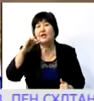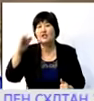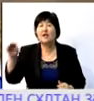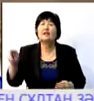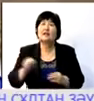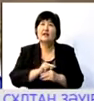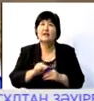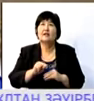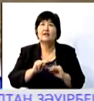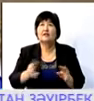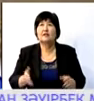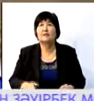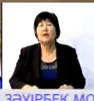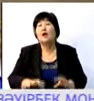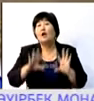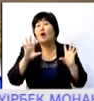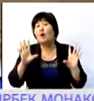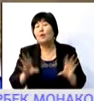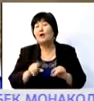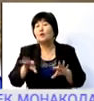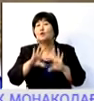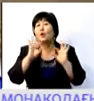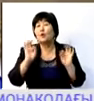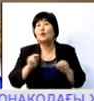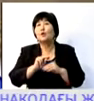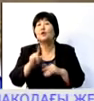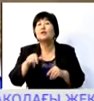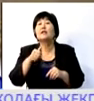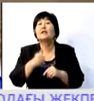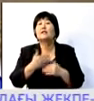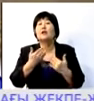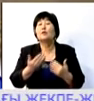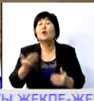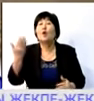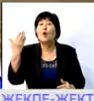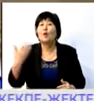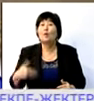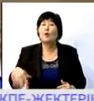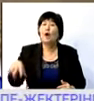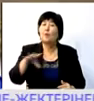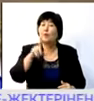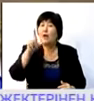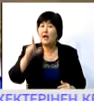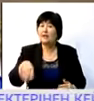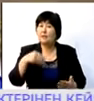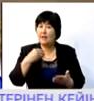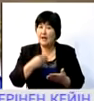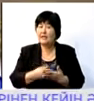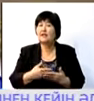тәрбиеледі. Барлық өнерге үйретті. Ол өзі ең негізгісі оғысының бойында бүкіл адами қасиеттің бәрі